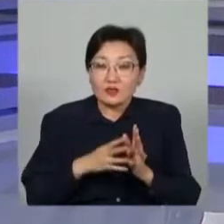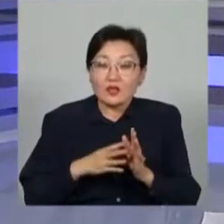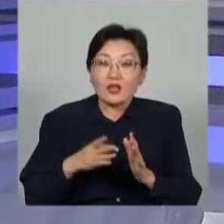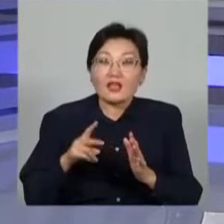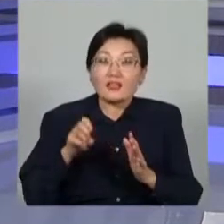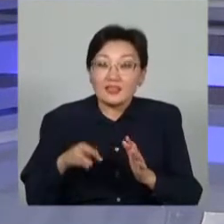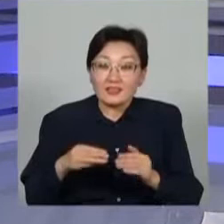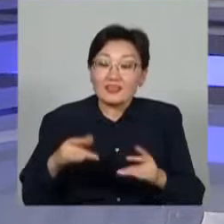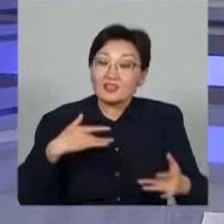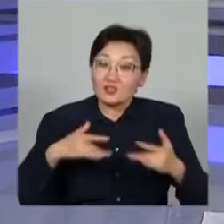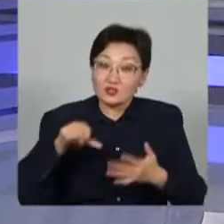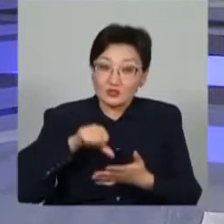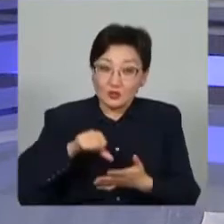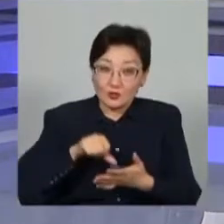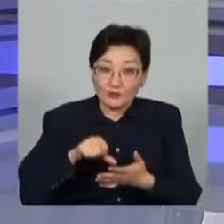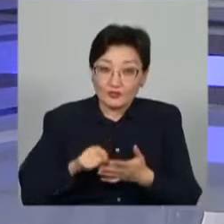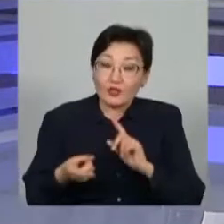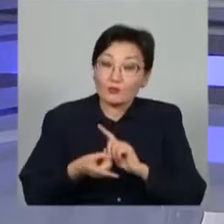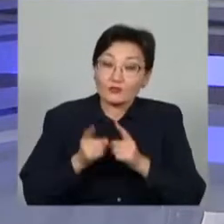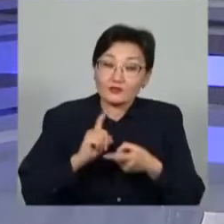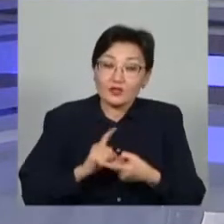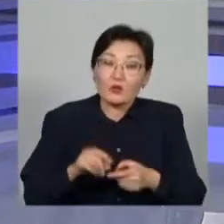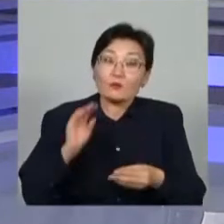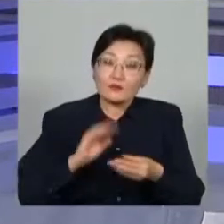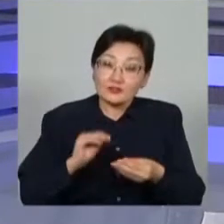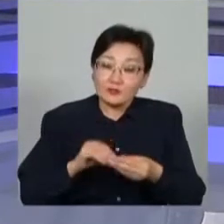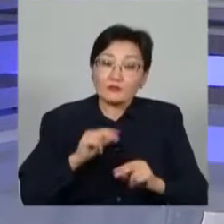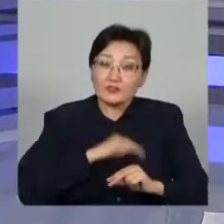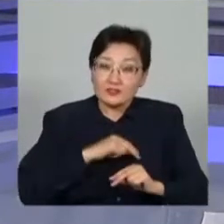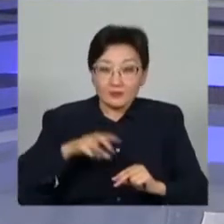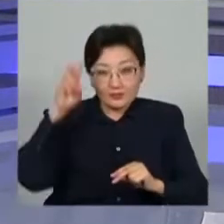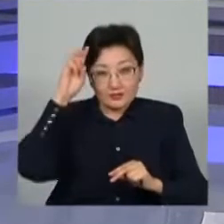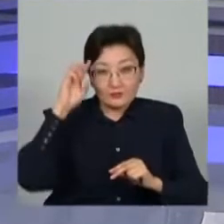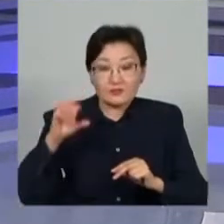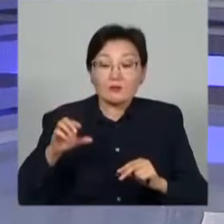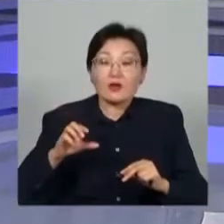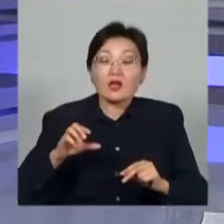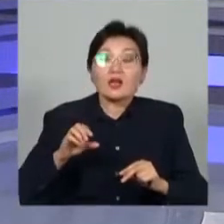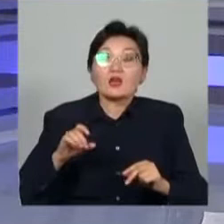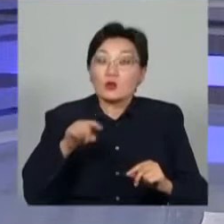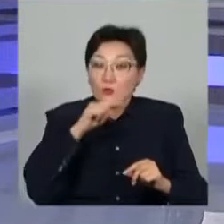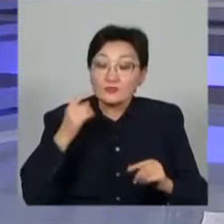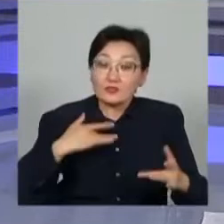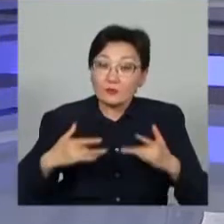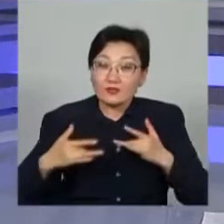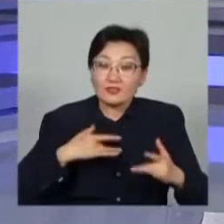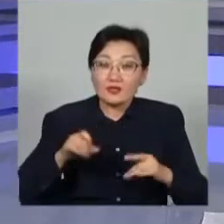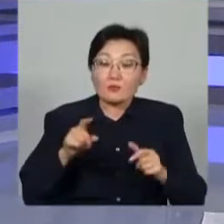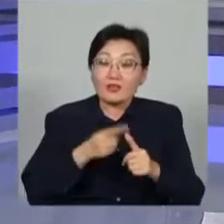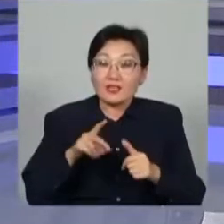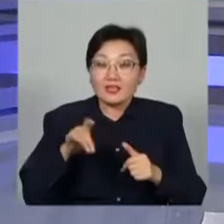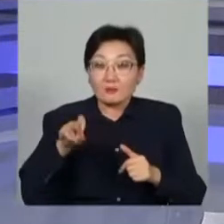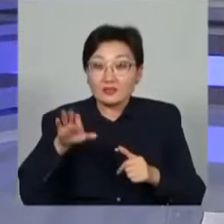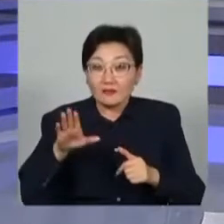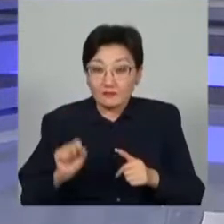на сцене. Мастер сценических перевоплощений по-прежнему трудится в Государственном академическом русском театре драмы имени